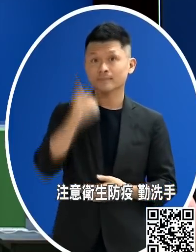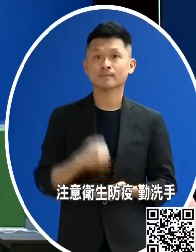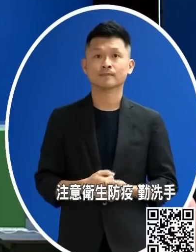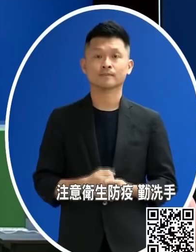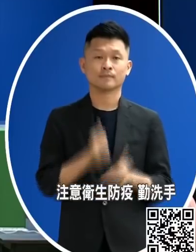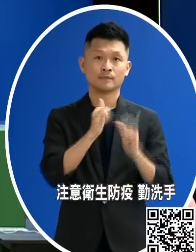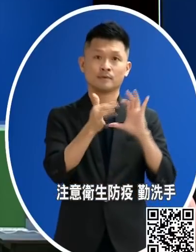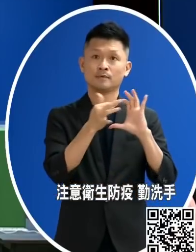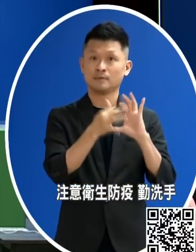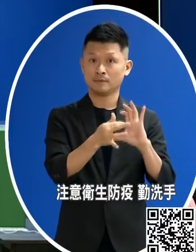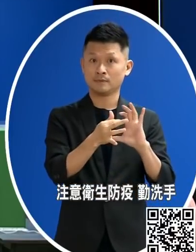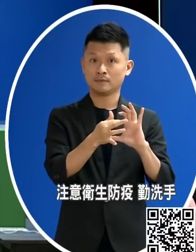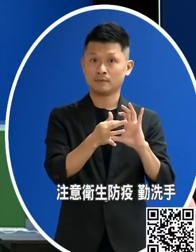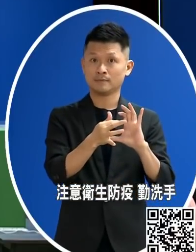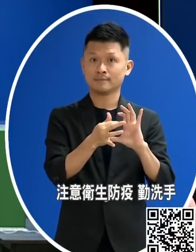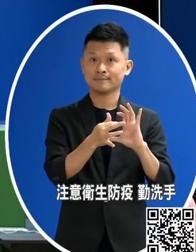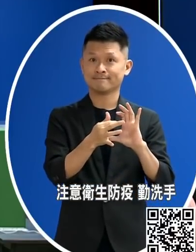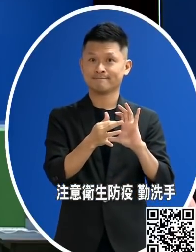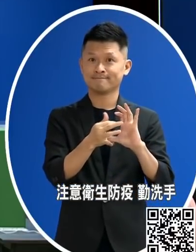有好我们